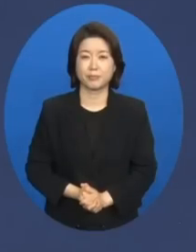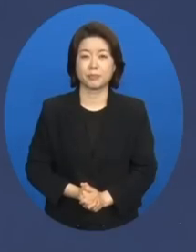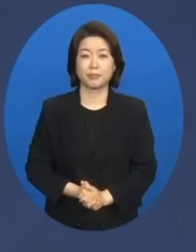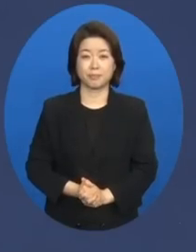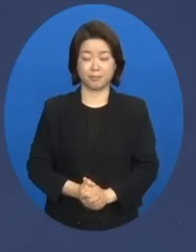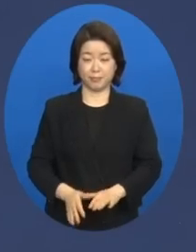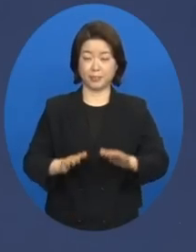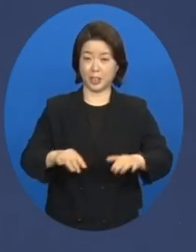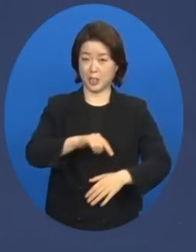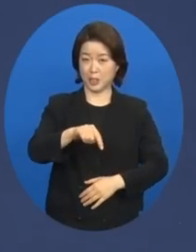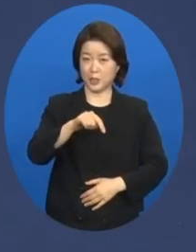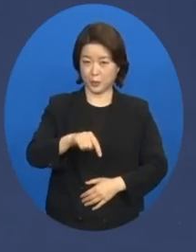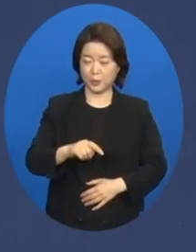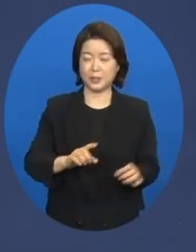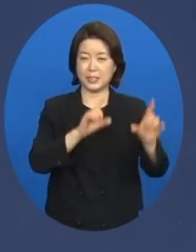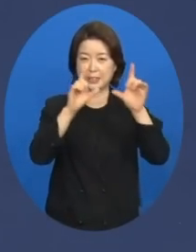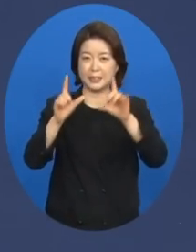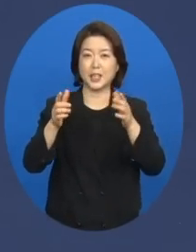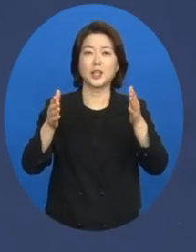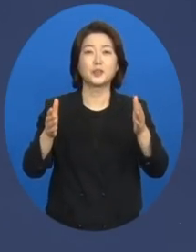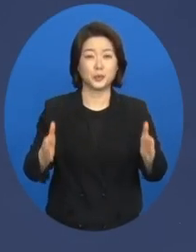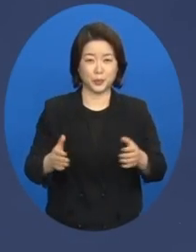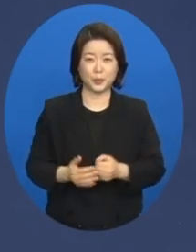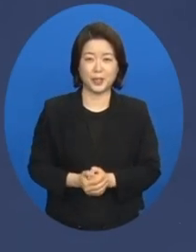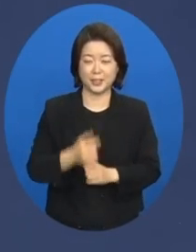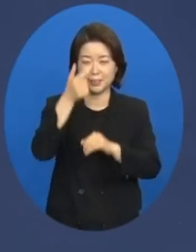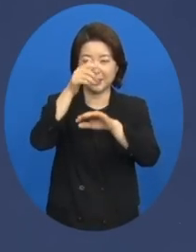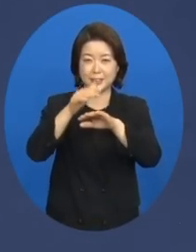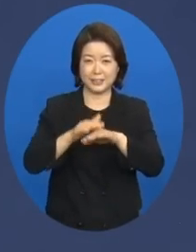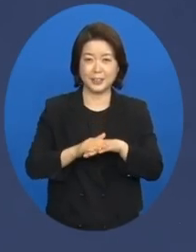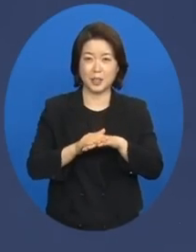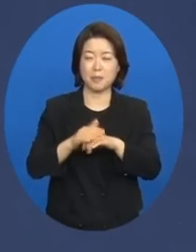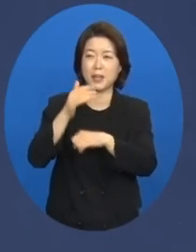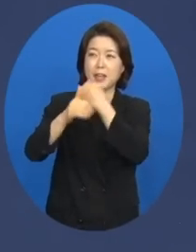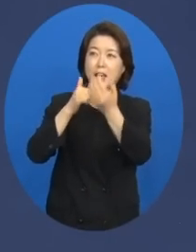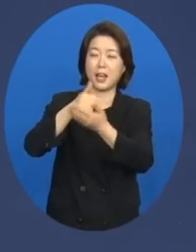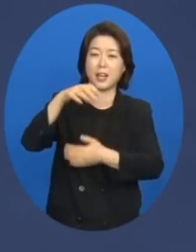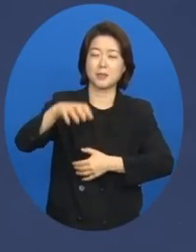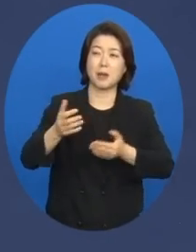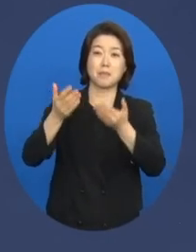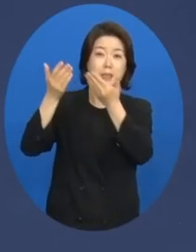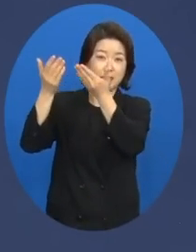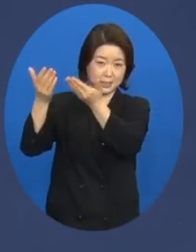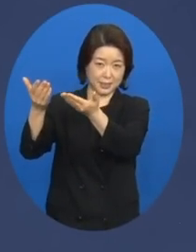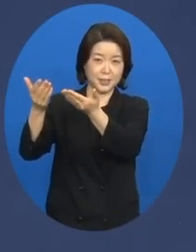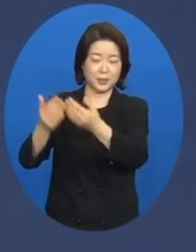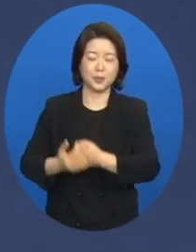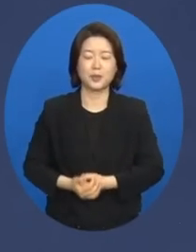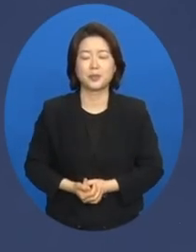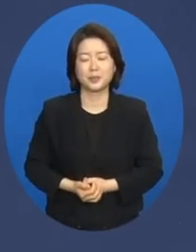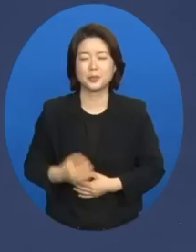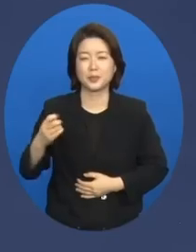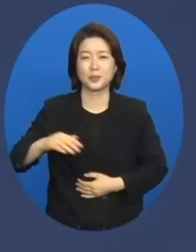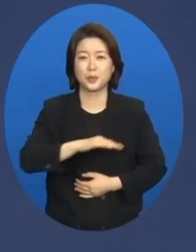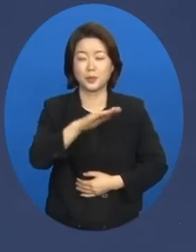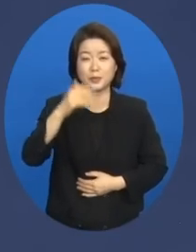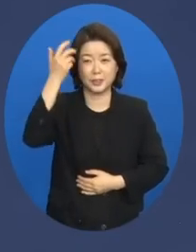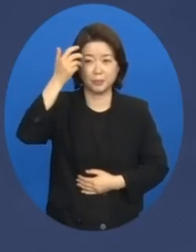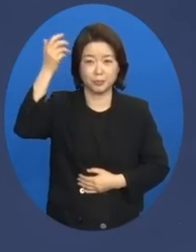이 땅에 살면서 이렇게 예배를 하나님 앞에 드리면서 또 우리의 영혼